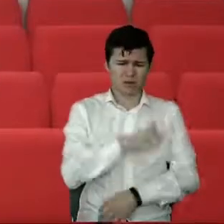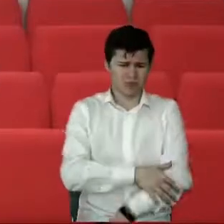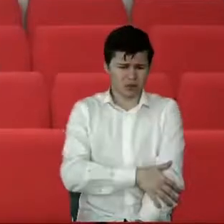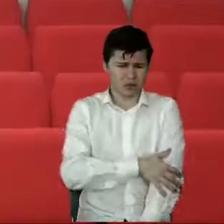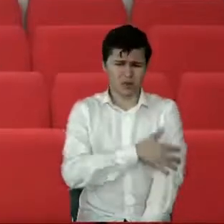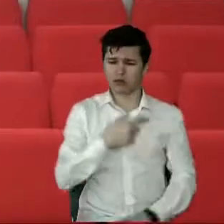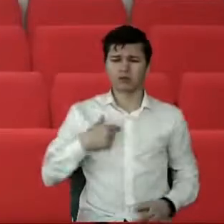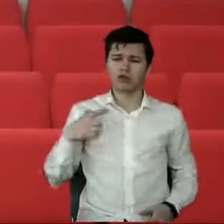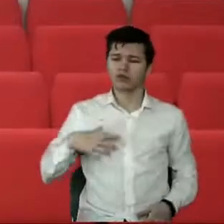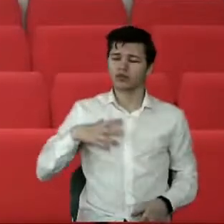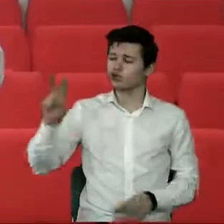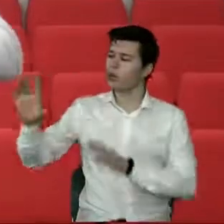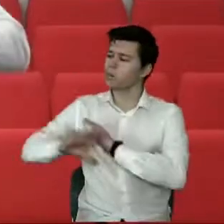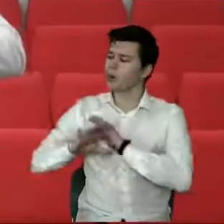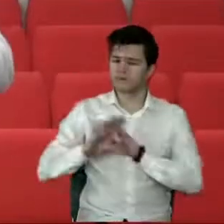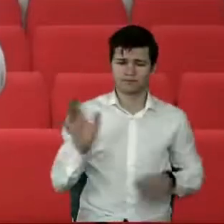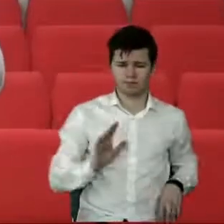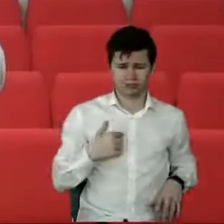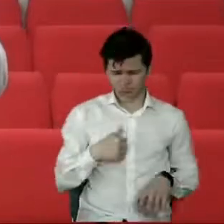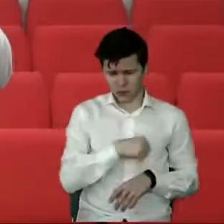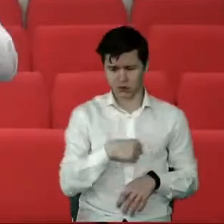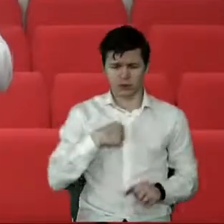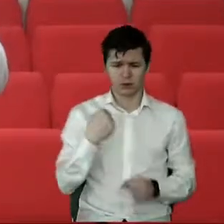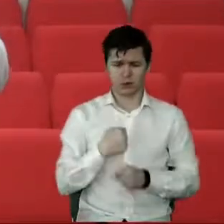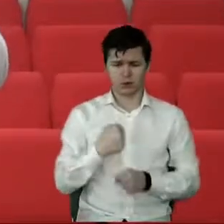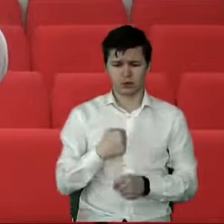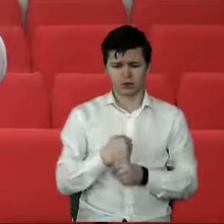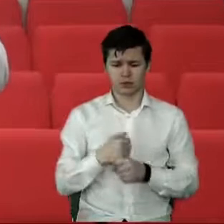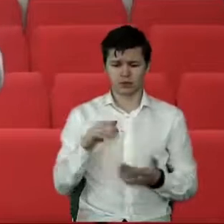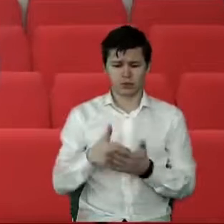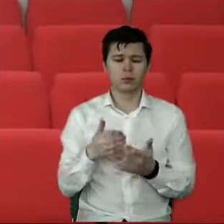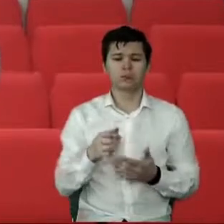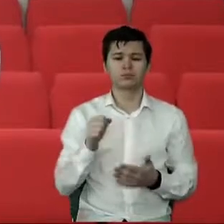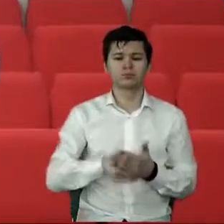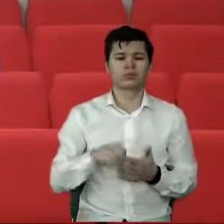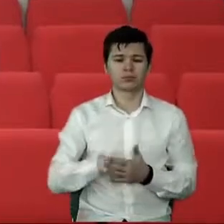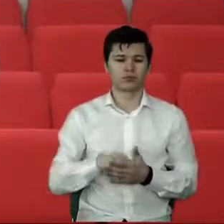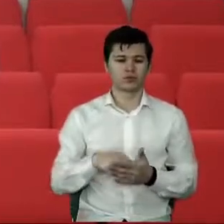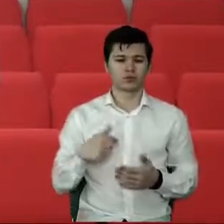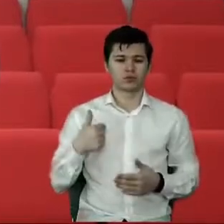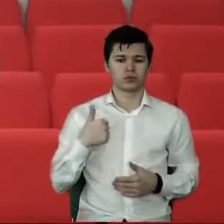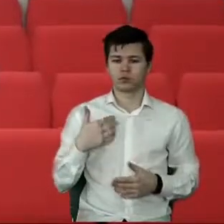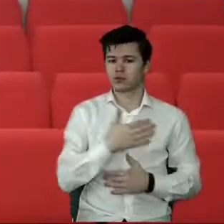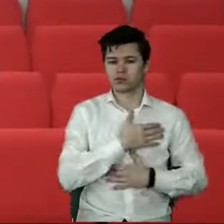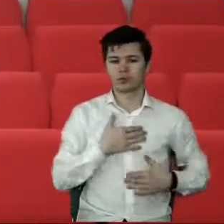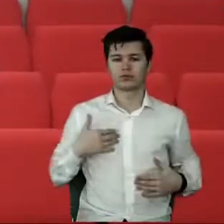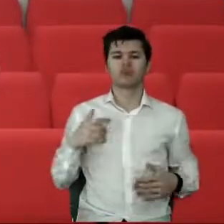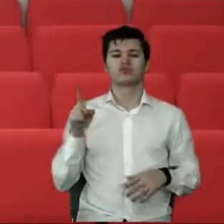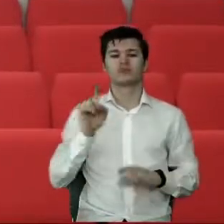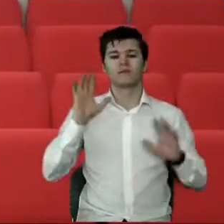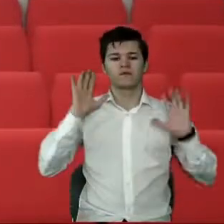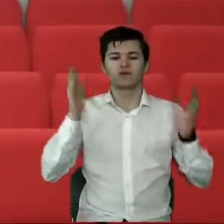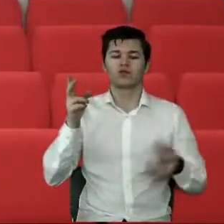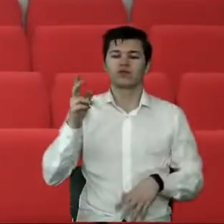не ждал ни от кого помощи, потому что он хотел сделать эту работу, чтобы больше никто не попал в такую же самую ситуацию, как